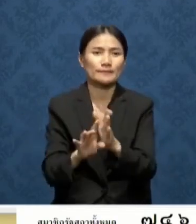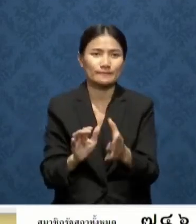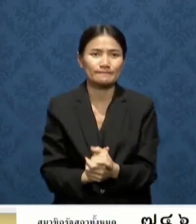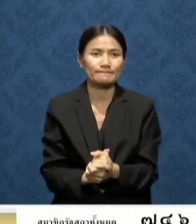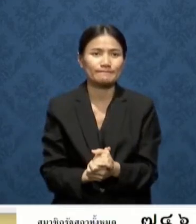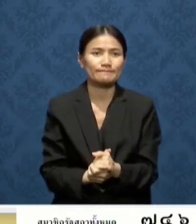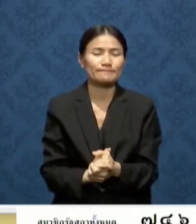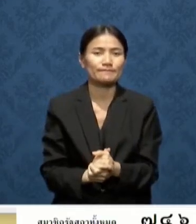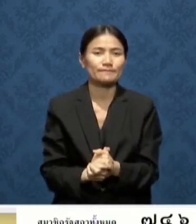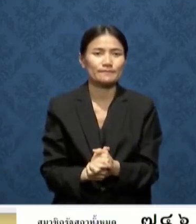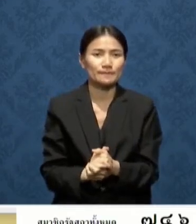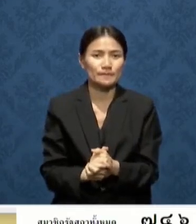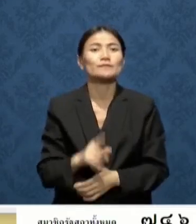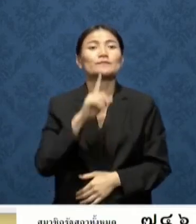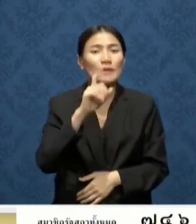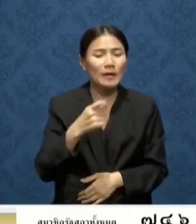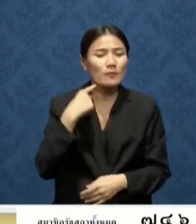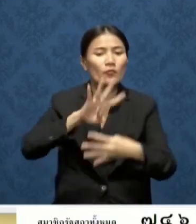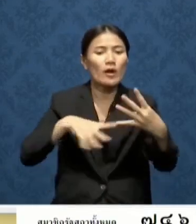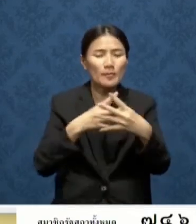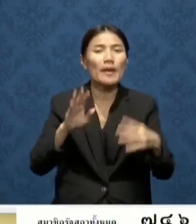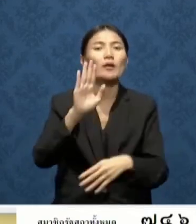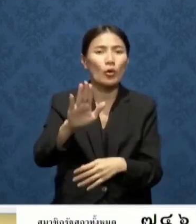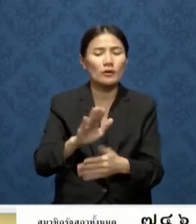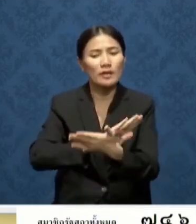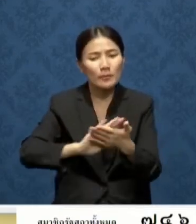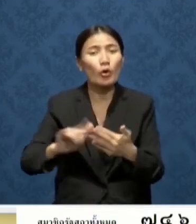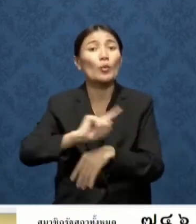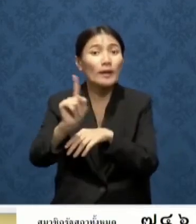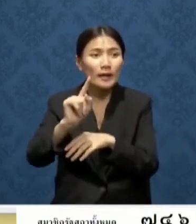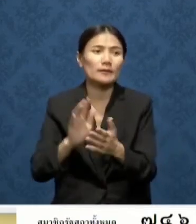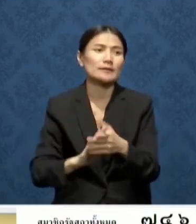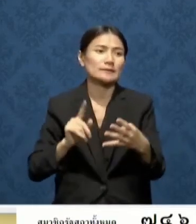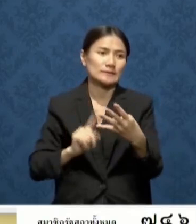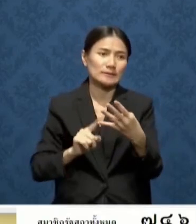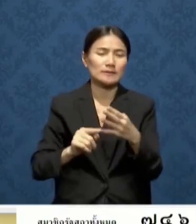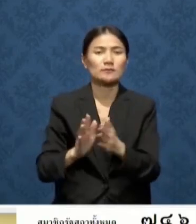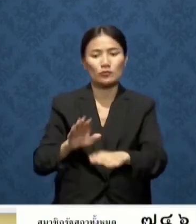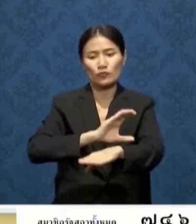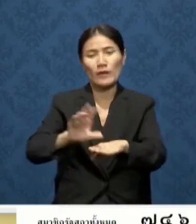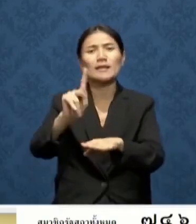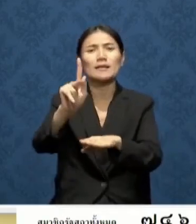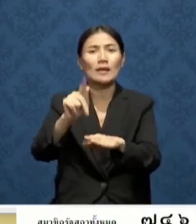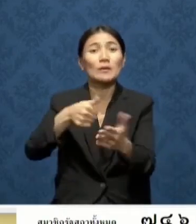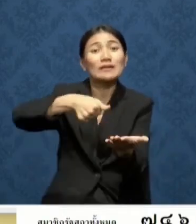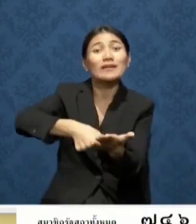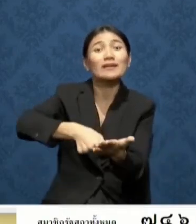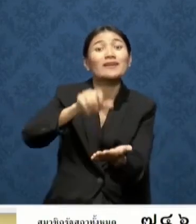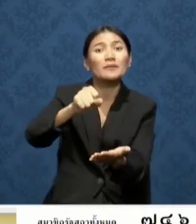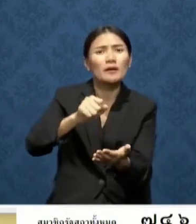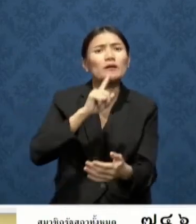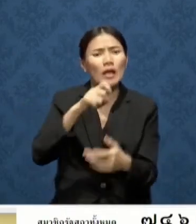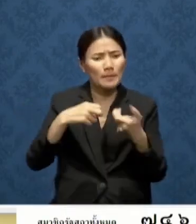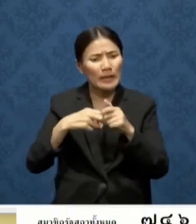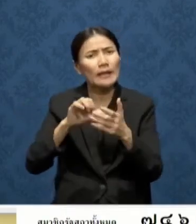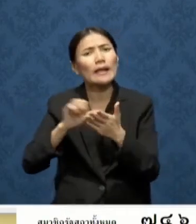จะเสร็จเมื่อไ่ข้อที่ 4 สายสีเขียว ท่านจะแ้ไขปัญหานี่อย่ไรท่านส่งตั